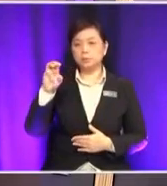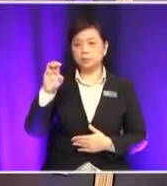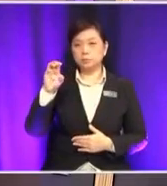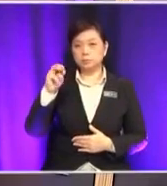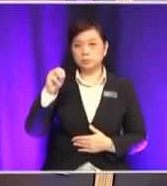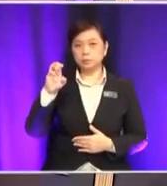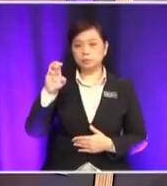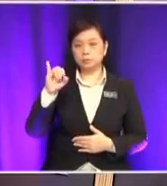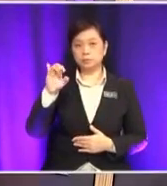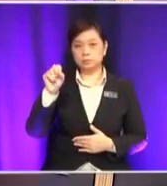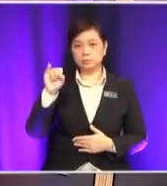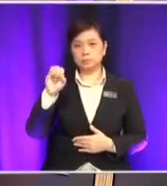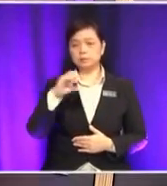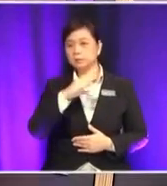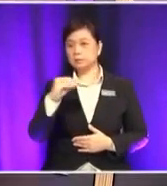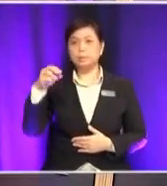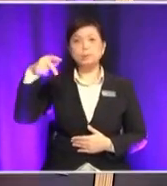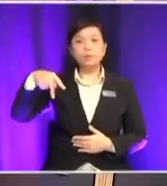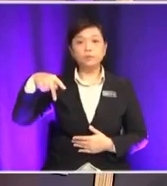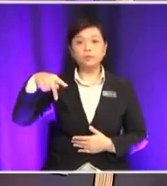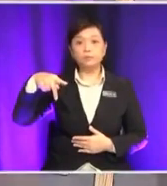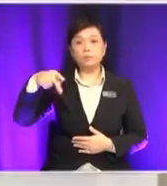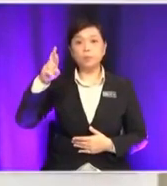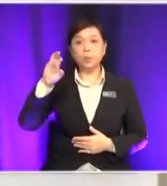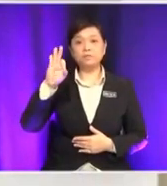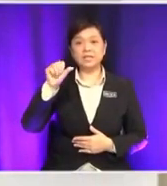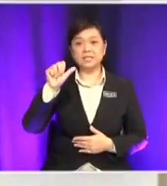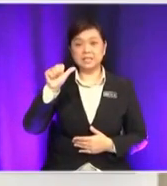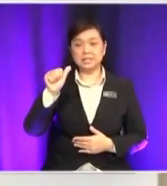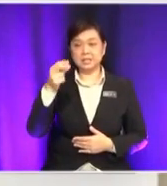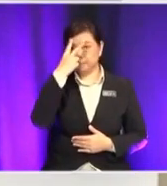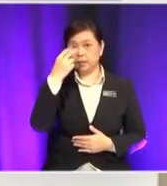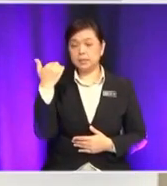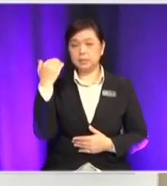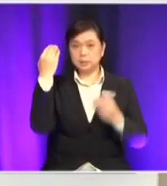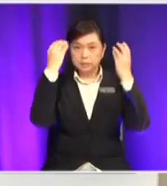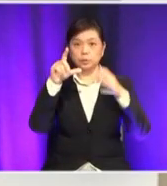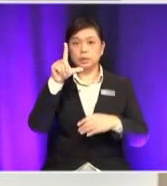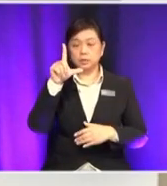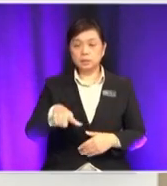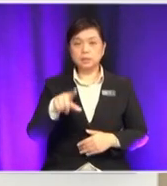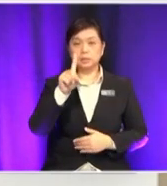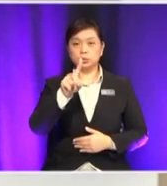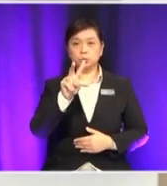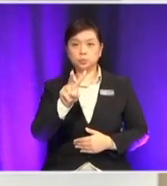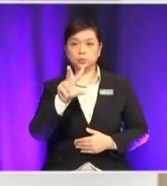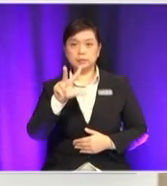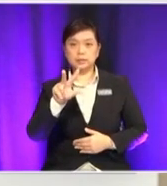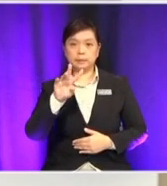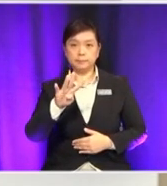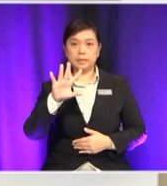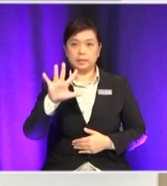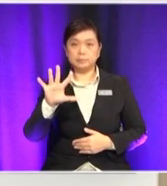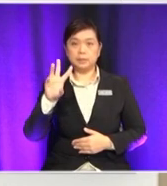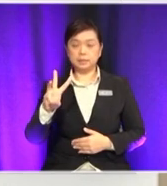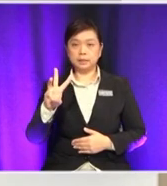so pada bulan ya Eh Nampak tak Cik gua bagi satu dua tiga empat lima enam urutan ini adalah sangat penting Kris